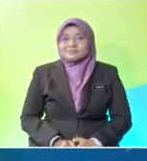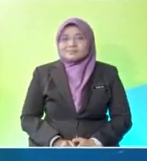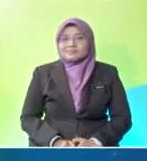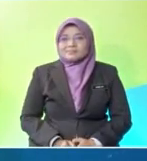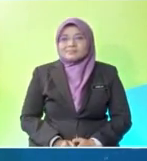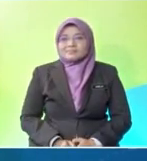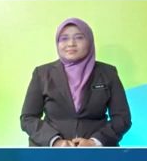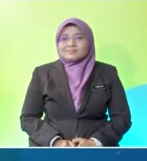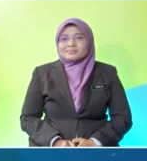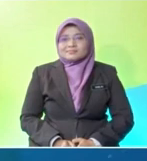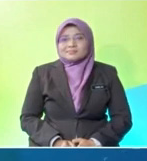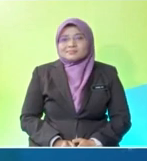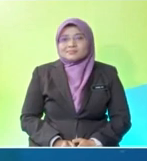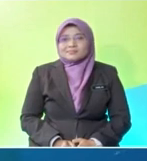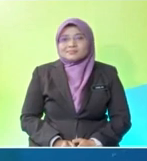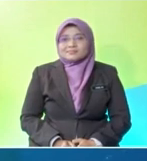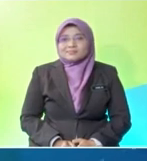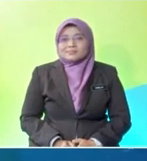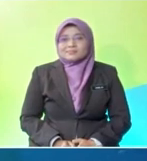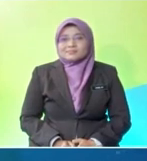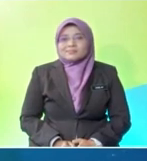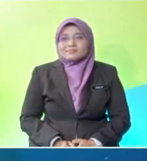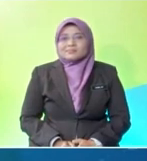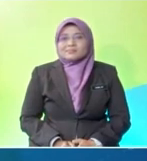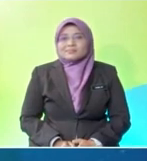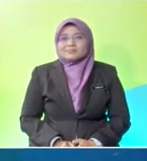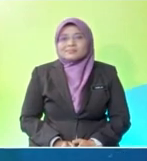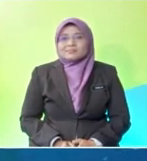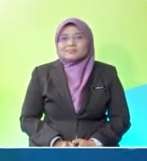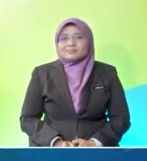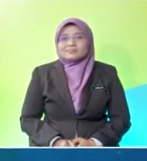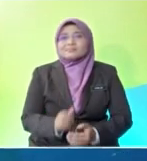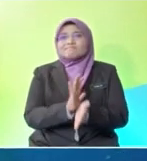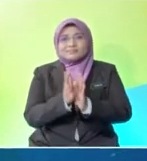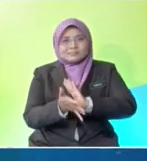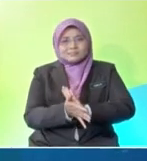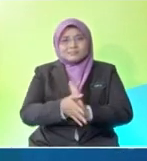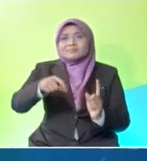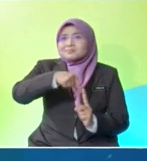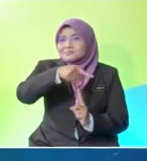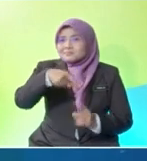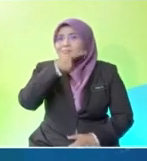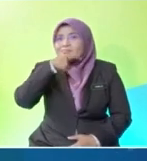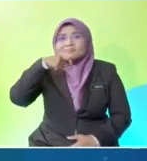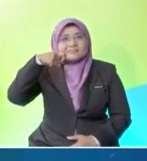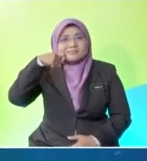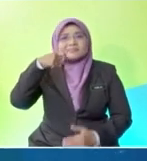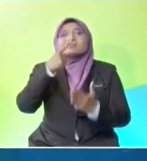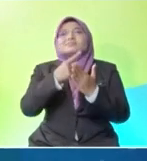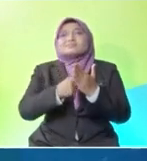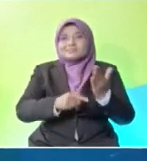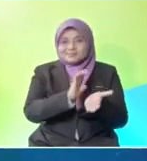mungkin Ai itu sudah mulai meruak eh Oke jadi apabila kering kita tengok apa terjadi apabila